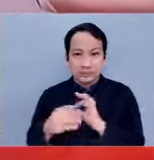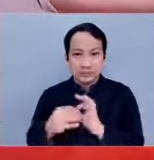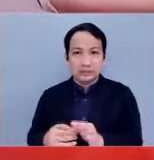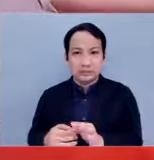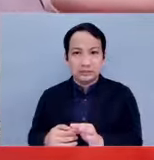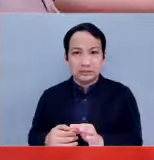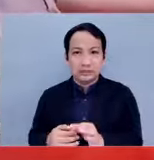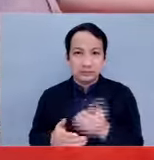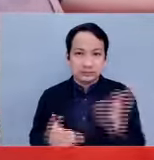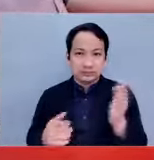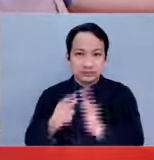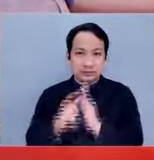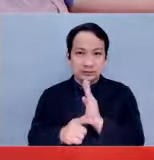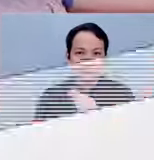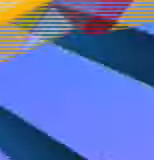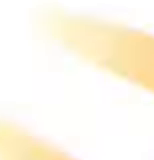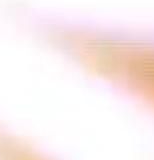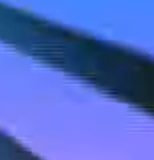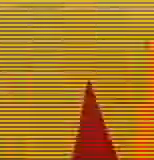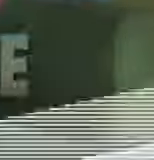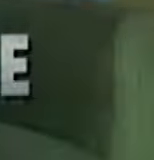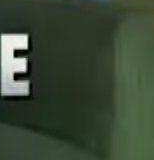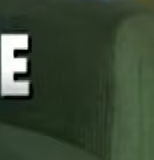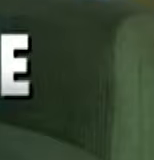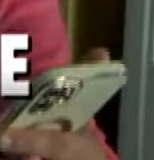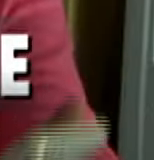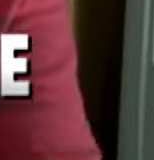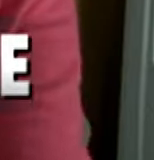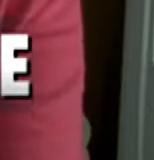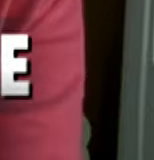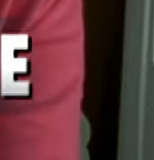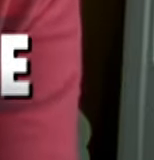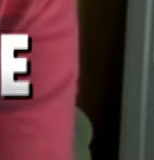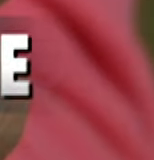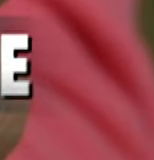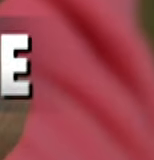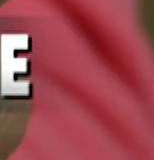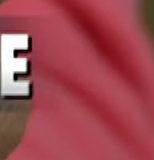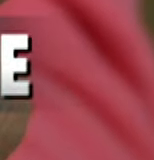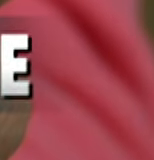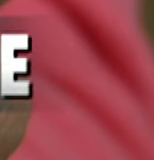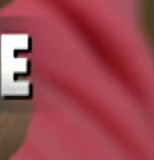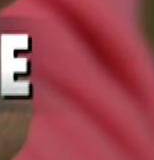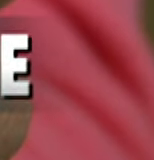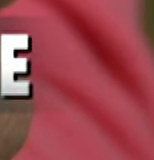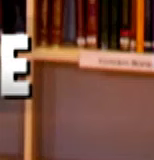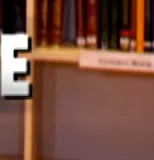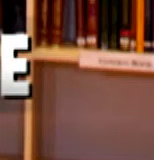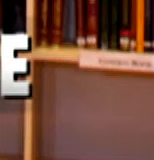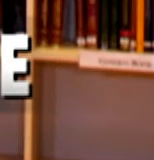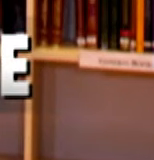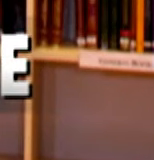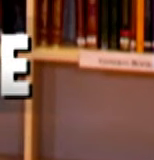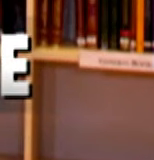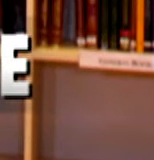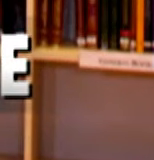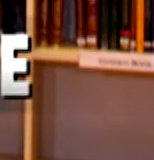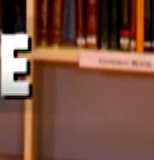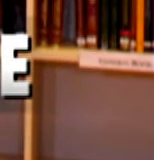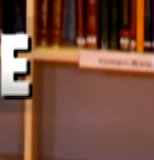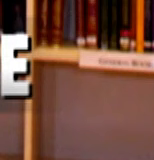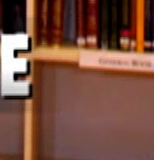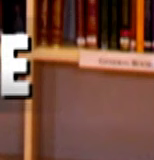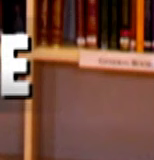Attorney, back to you. Sa legal ba to? Tatalakayin ni Attorney Buko ang sinasabi ng batas tungkol sa paggamit ng apelido ng isang tao ng